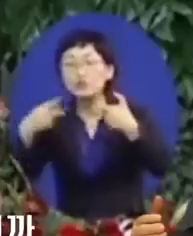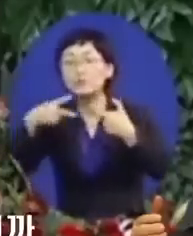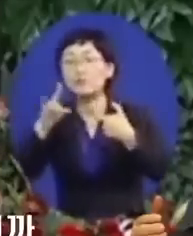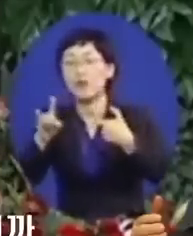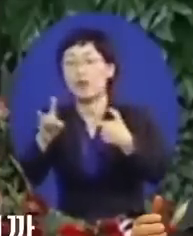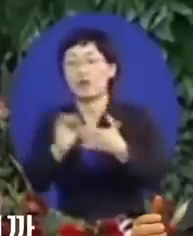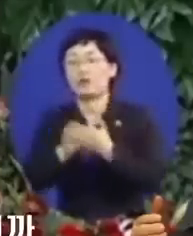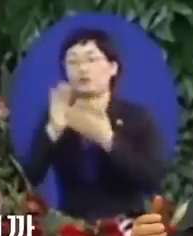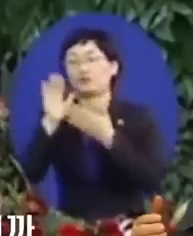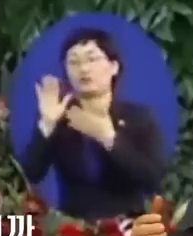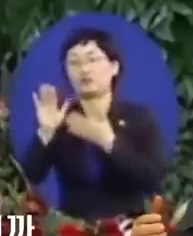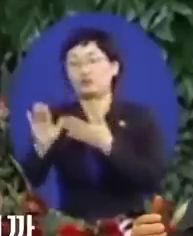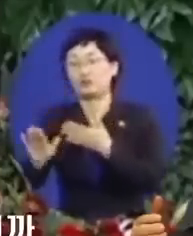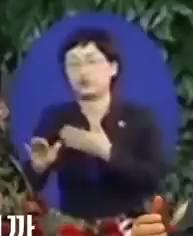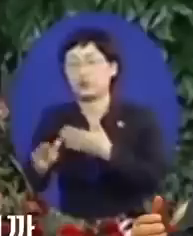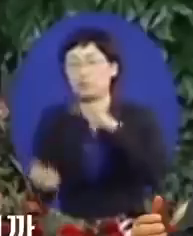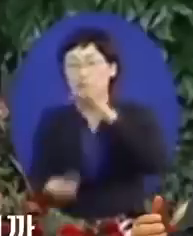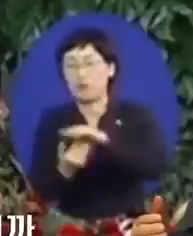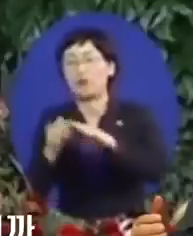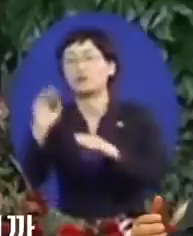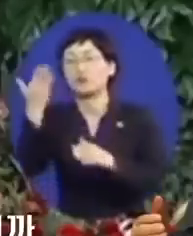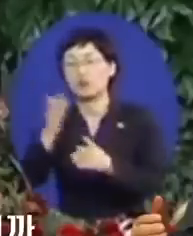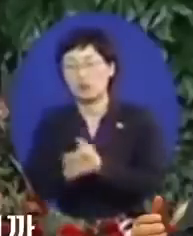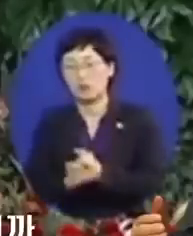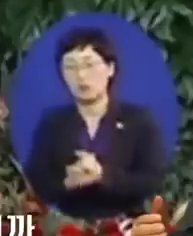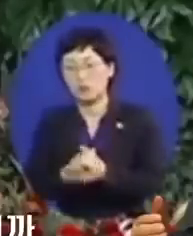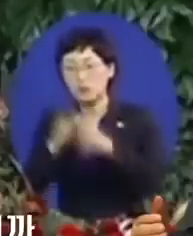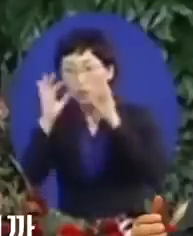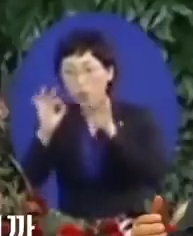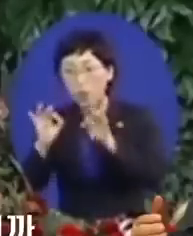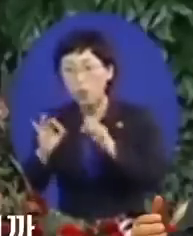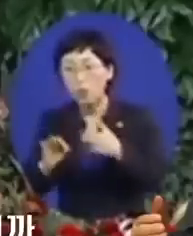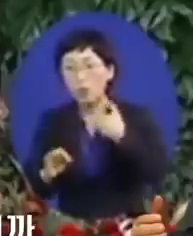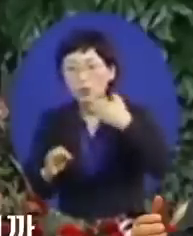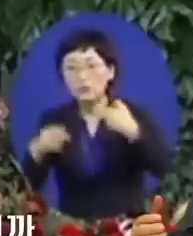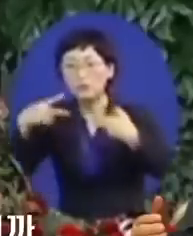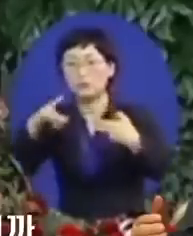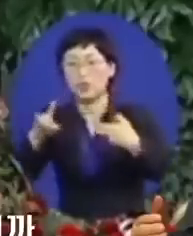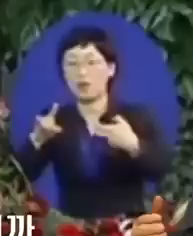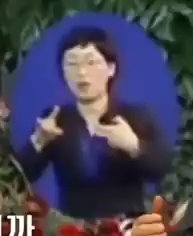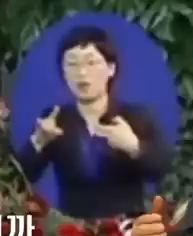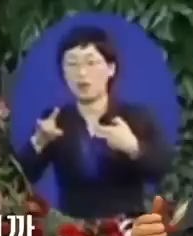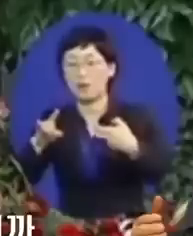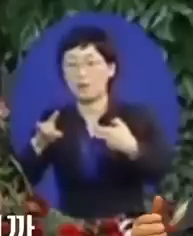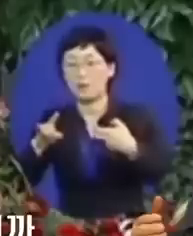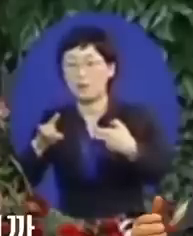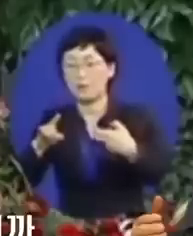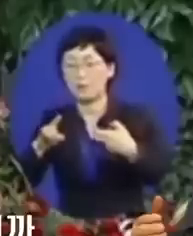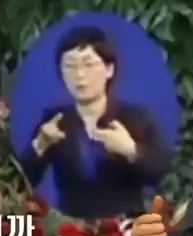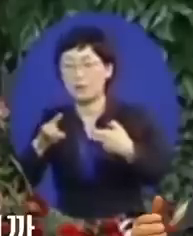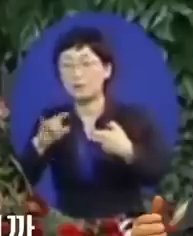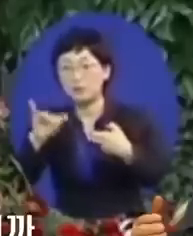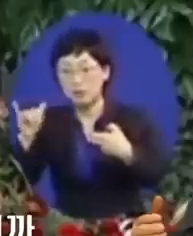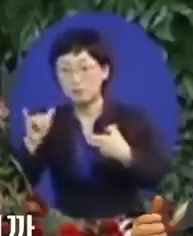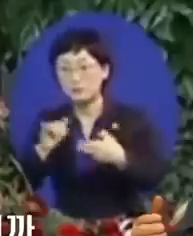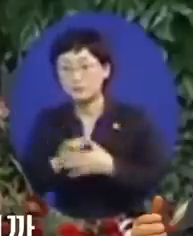그 일을 이룬 것입니다. 여기 보니까 70대 먹은 사람이